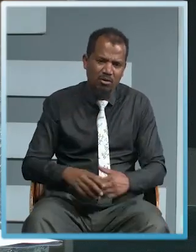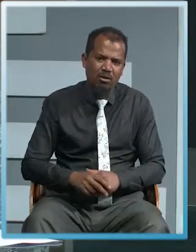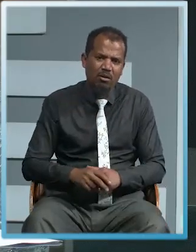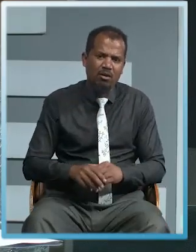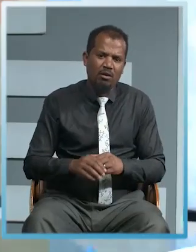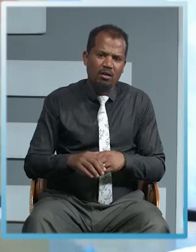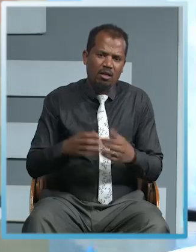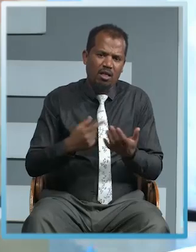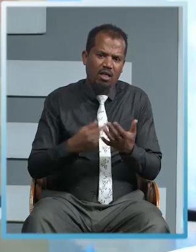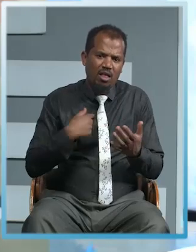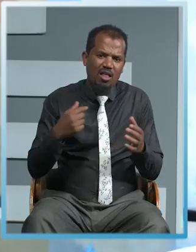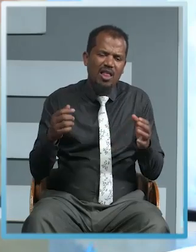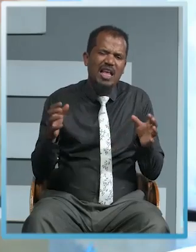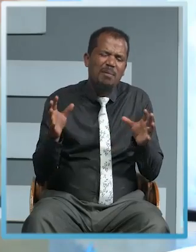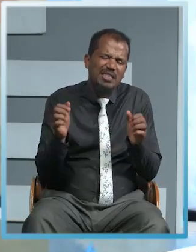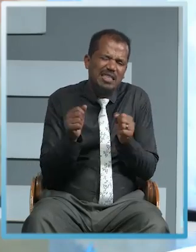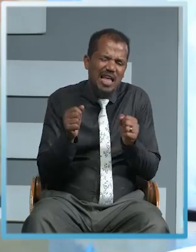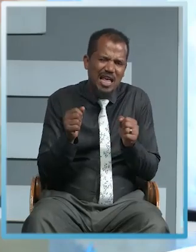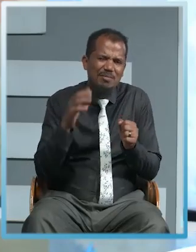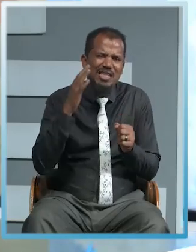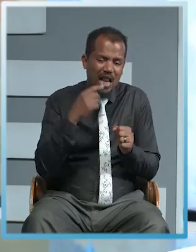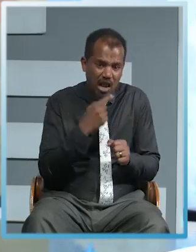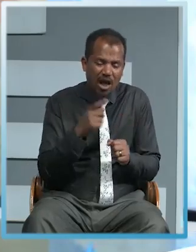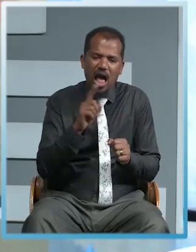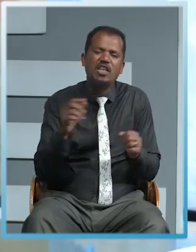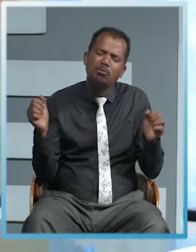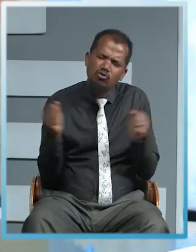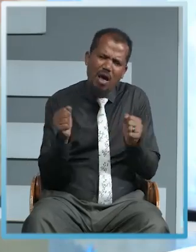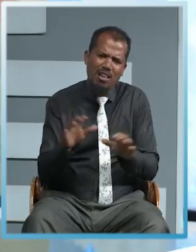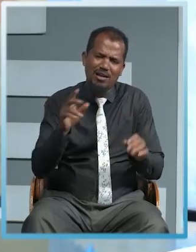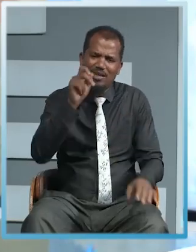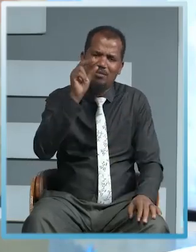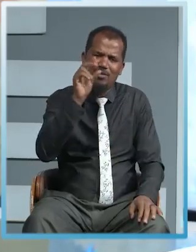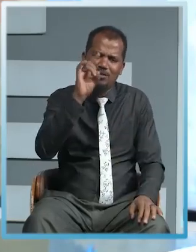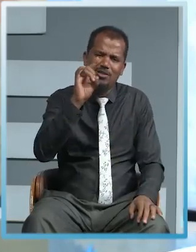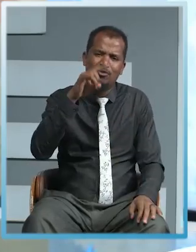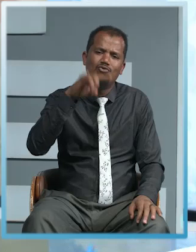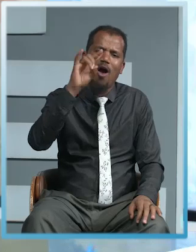یه دبز زی مثلش دبز زوال نونیم لو. دبز زوال